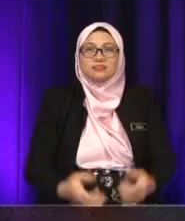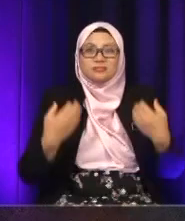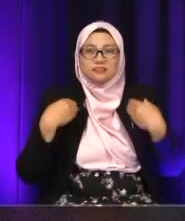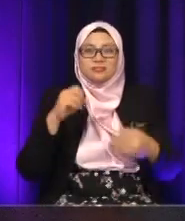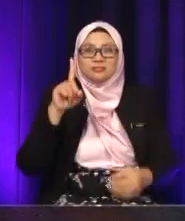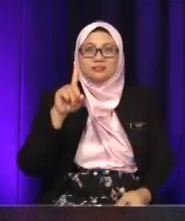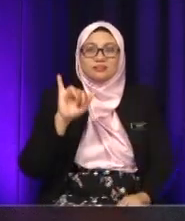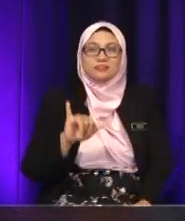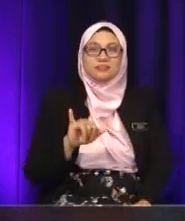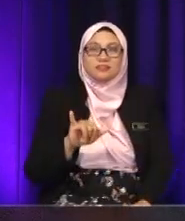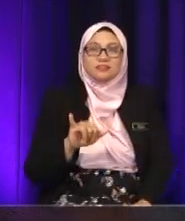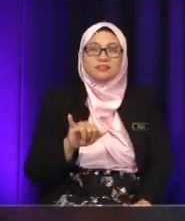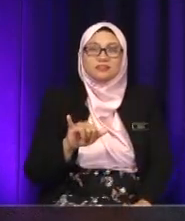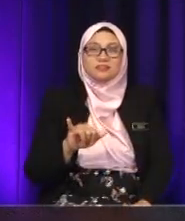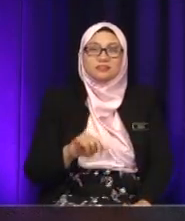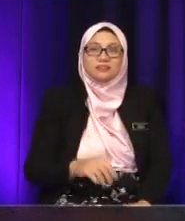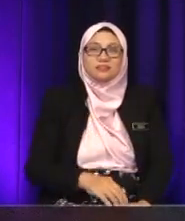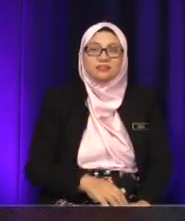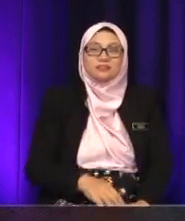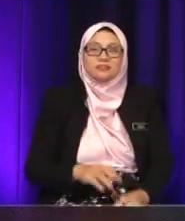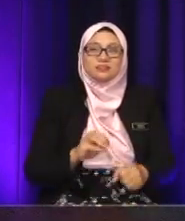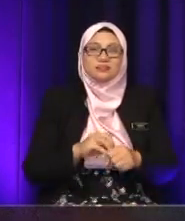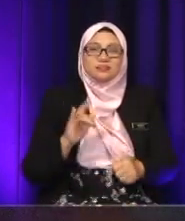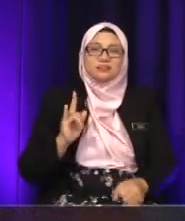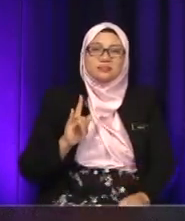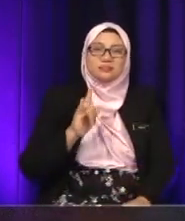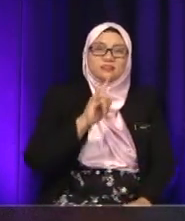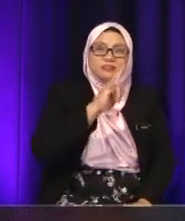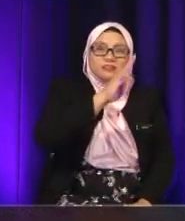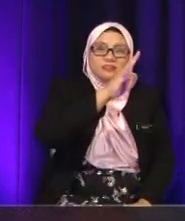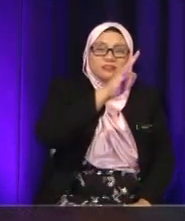yang Carry er kan kebetulan yang paling lantai